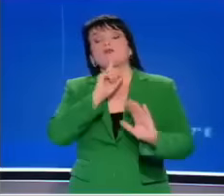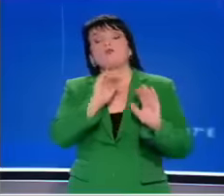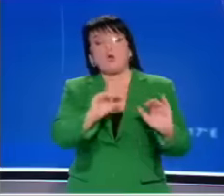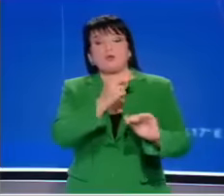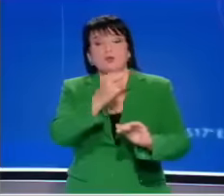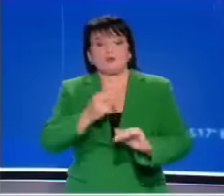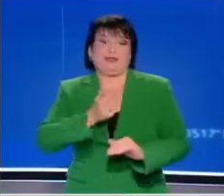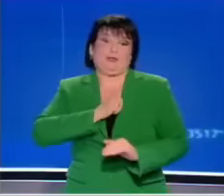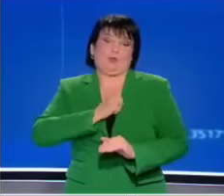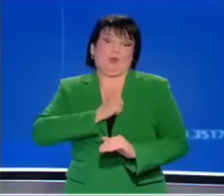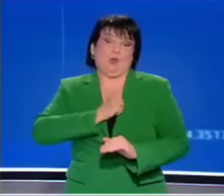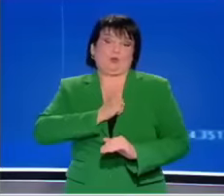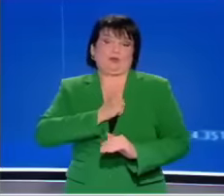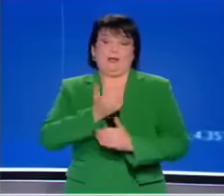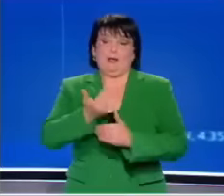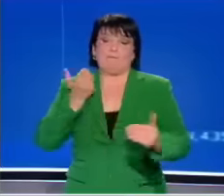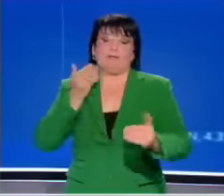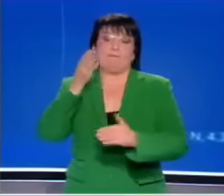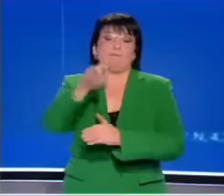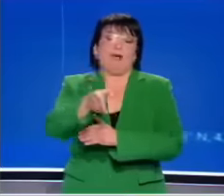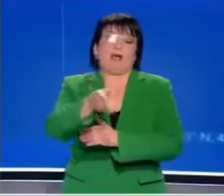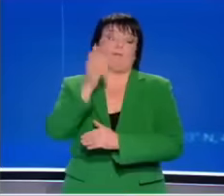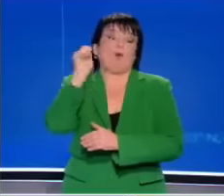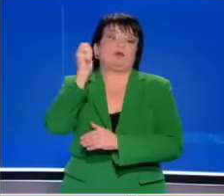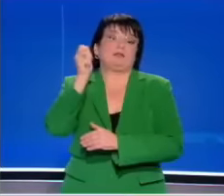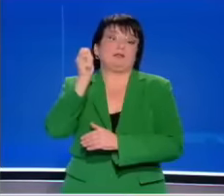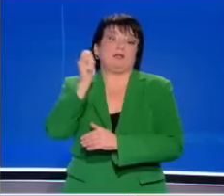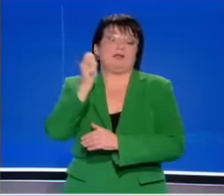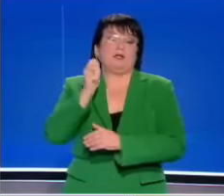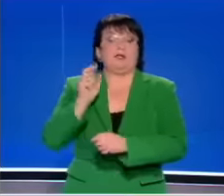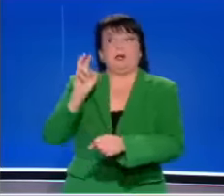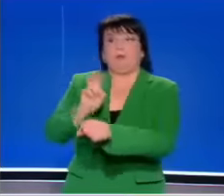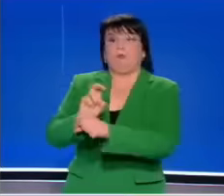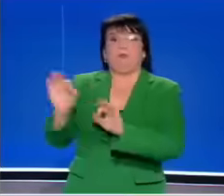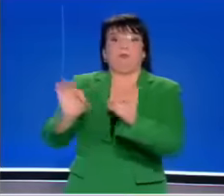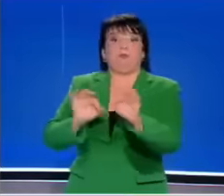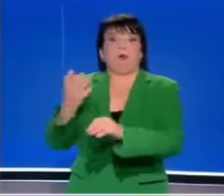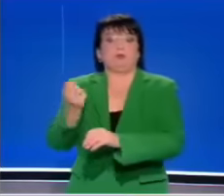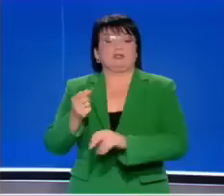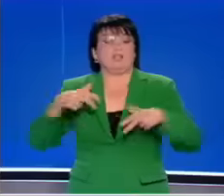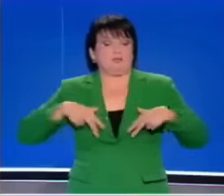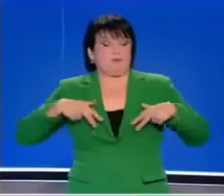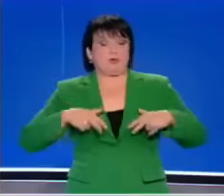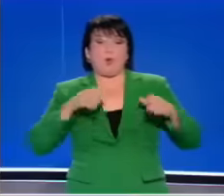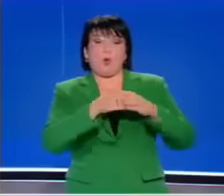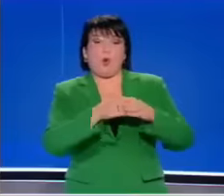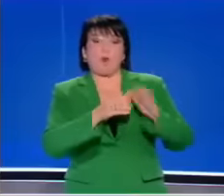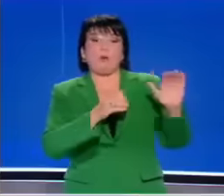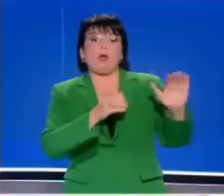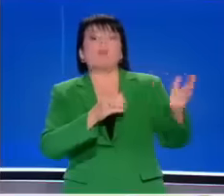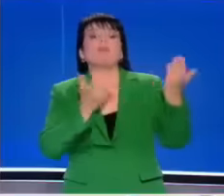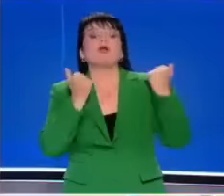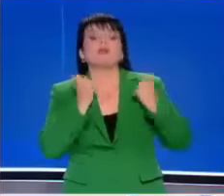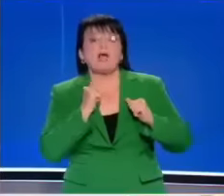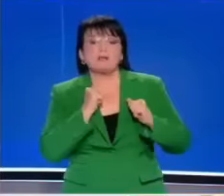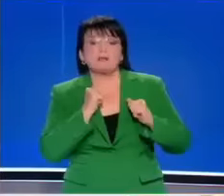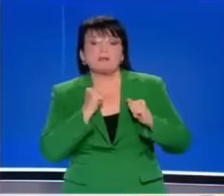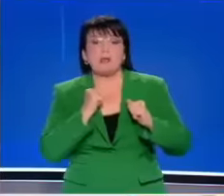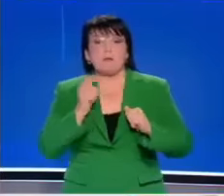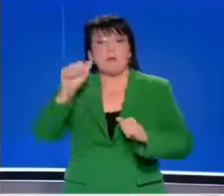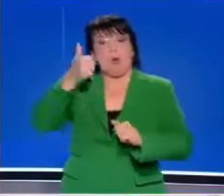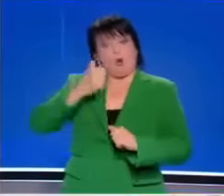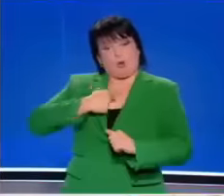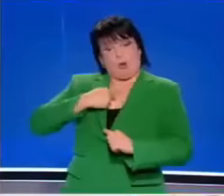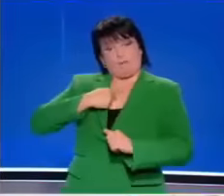ποθε νέσκες για έναν ιδιώτη πριν μπει στην πολιτική και να μη ρωτα στο πόθεν έχες του κυβερνώντος κόμματος το οποίο